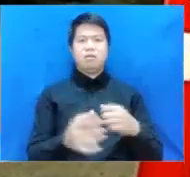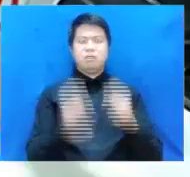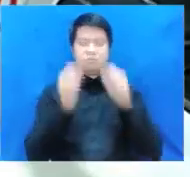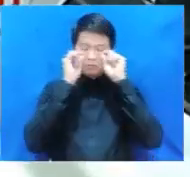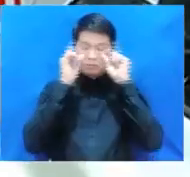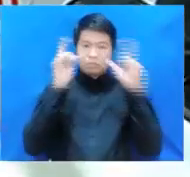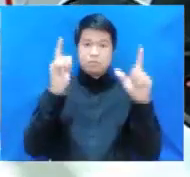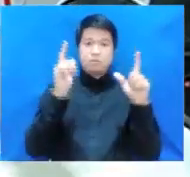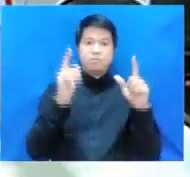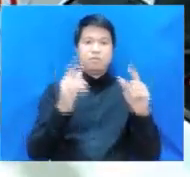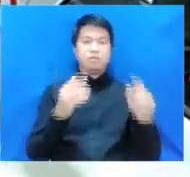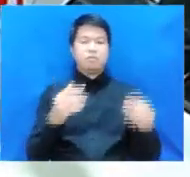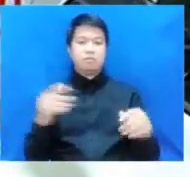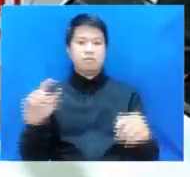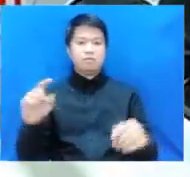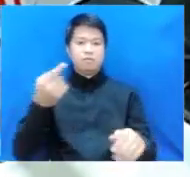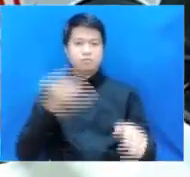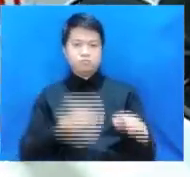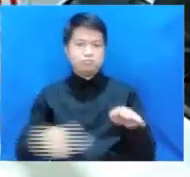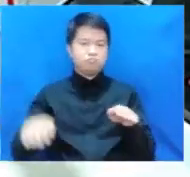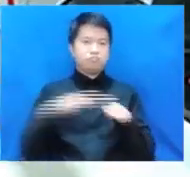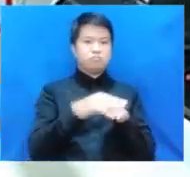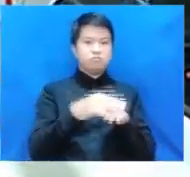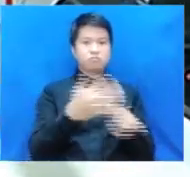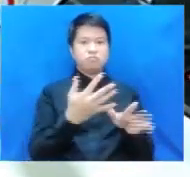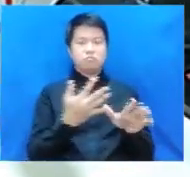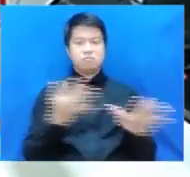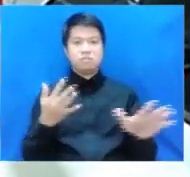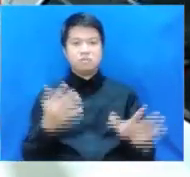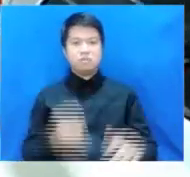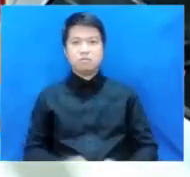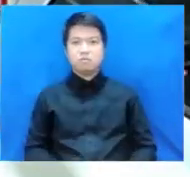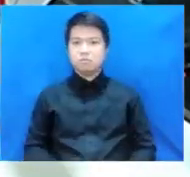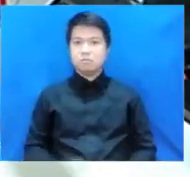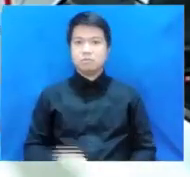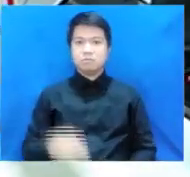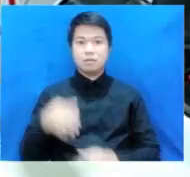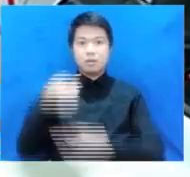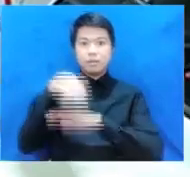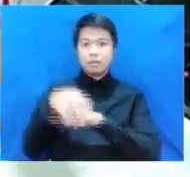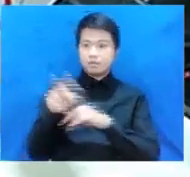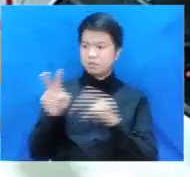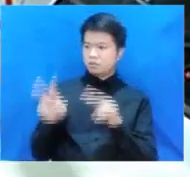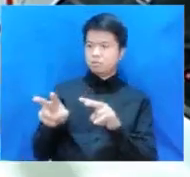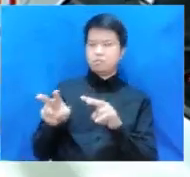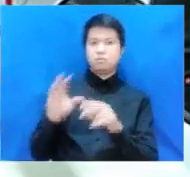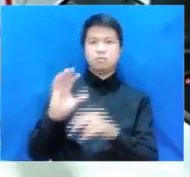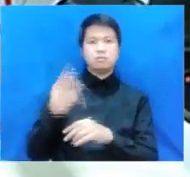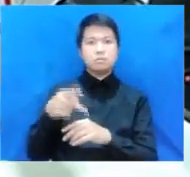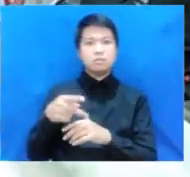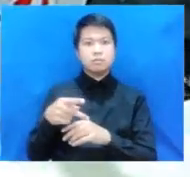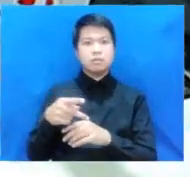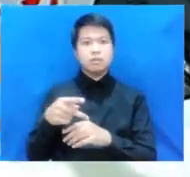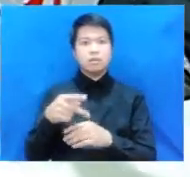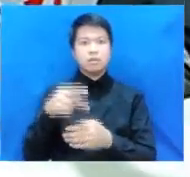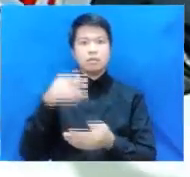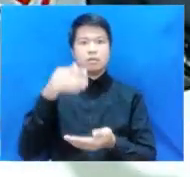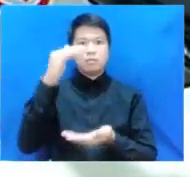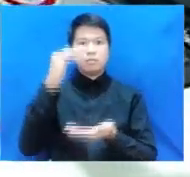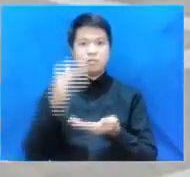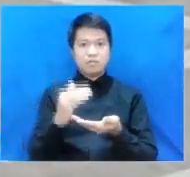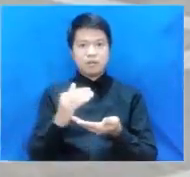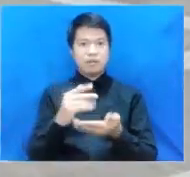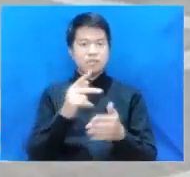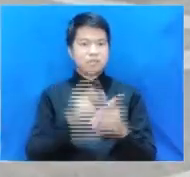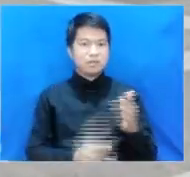kagabi, lumabiyahe ako, nakita ko sa cellphone na nabalit na ano ko, nabasa ko na magmumura ang gasolina dito. Kaya dito na ako